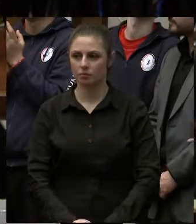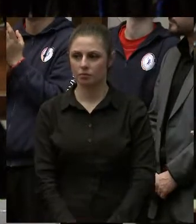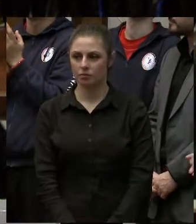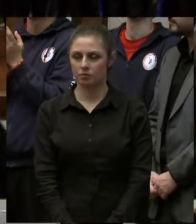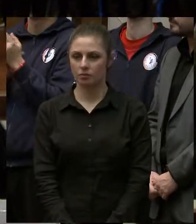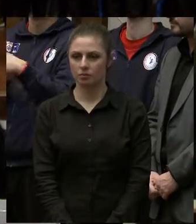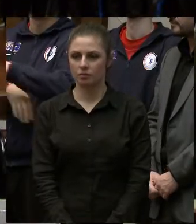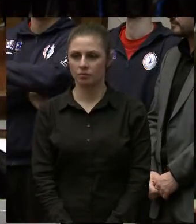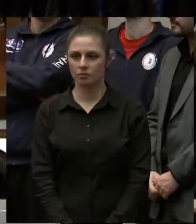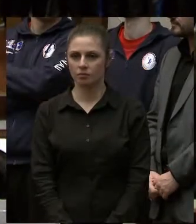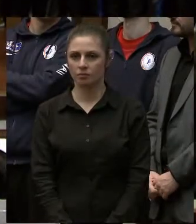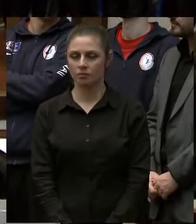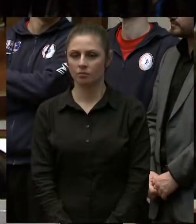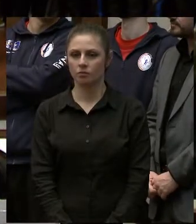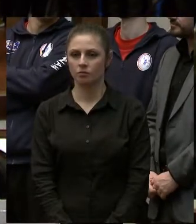Ve